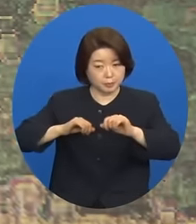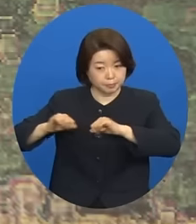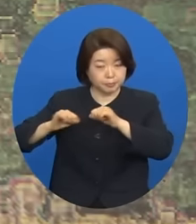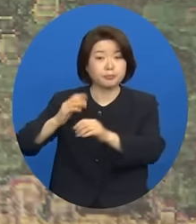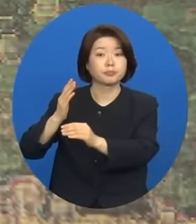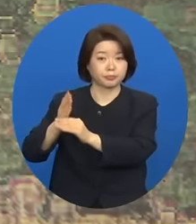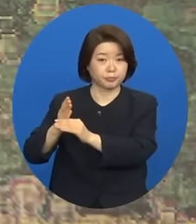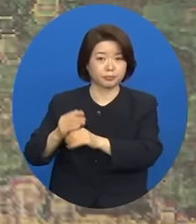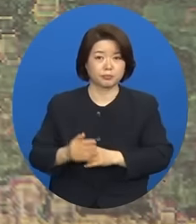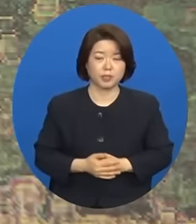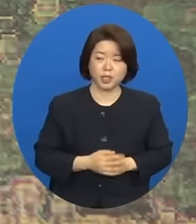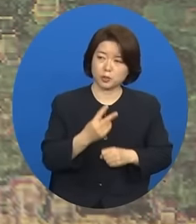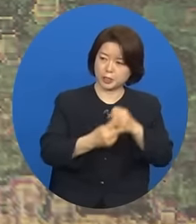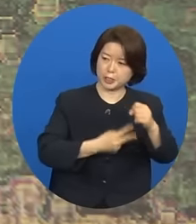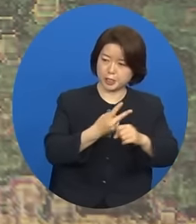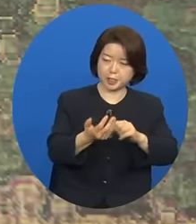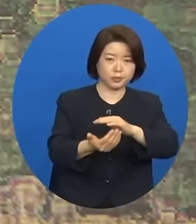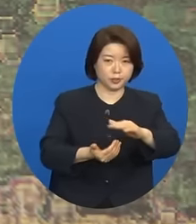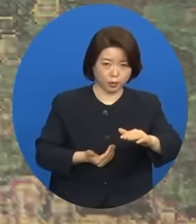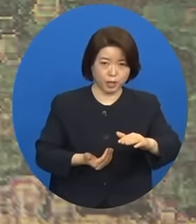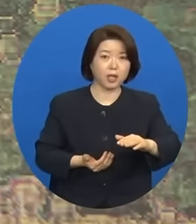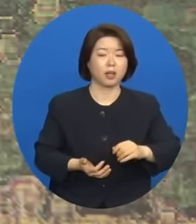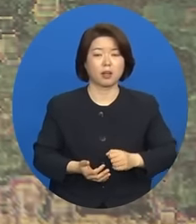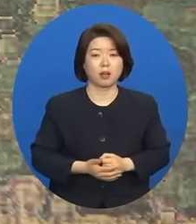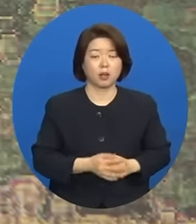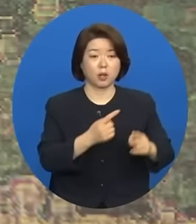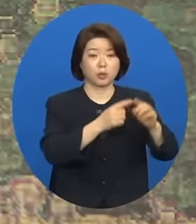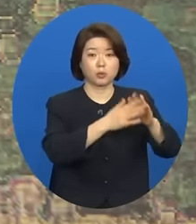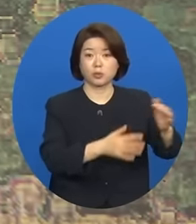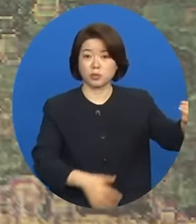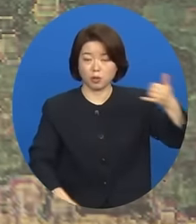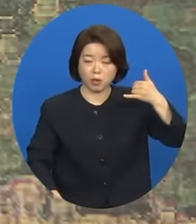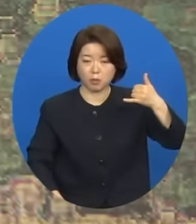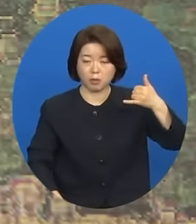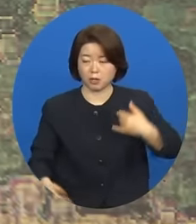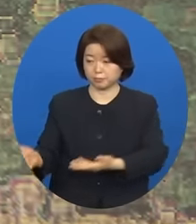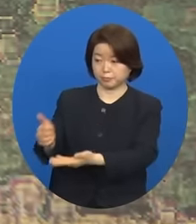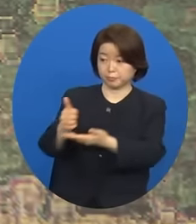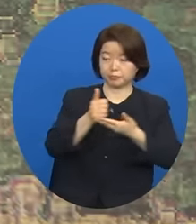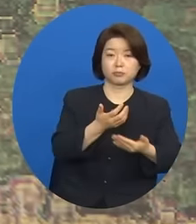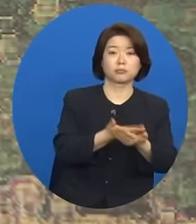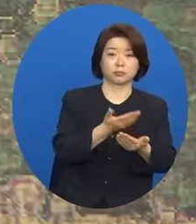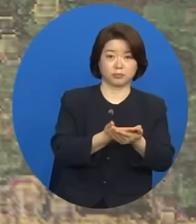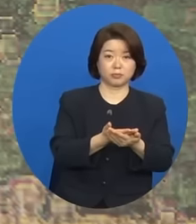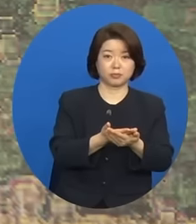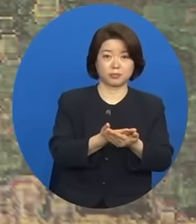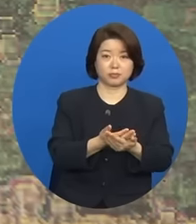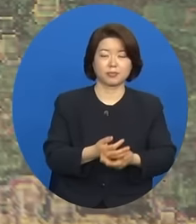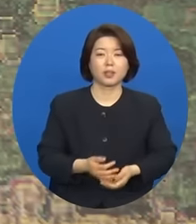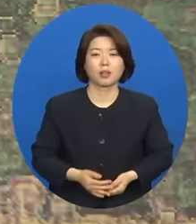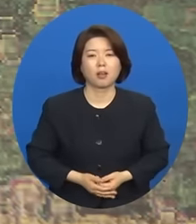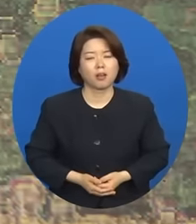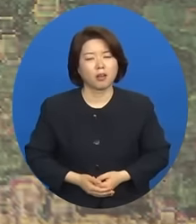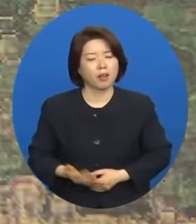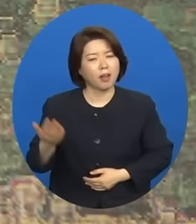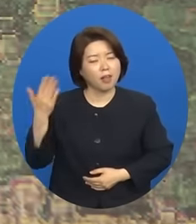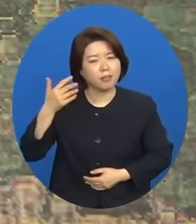그러고 나서 2년이 안 되어서 이제 교회에서 연락이 와서 천백 연락이 온 것이죠. 저는 그때 그